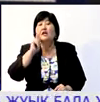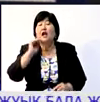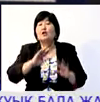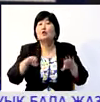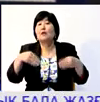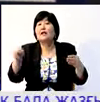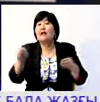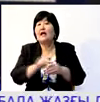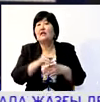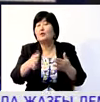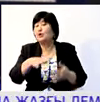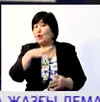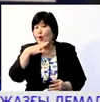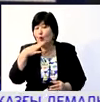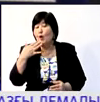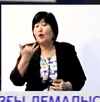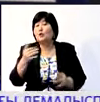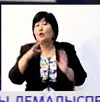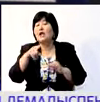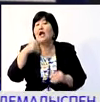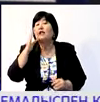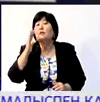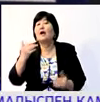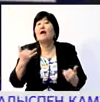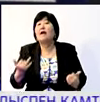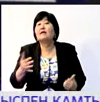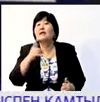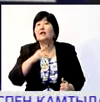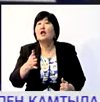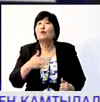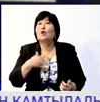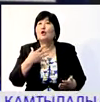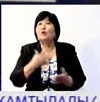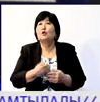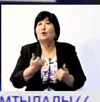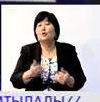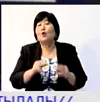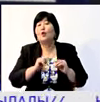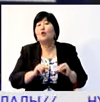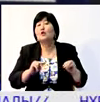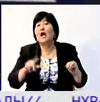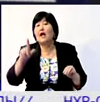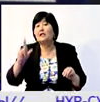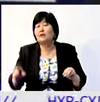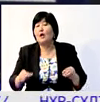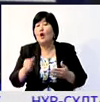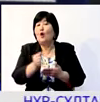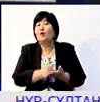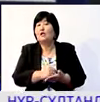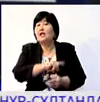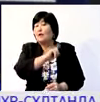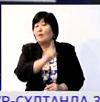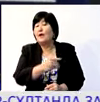берер тәлім тәрбиесі көп. Соның ішінде айтар болса, қазіргі кездегі мен өзім сол ұстазымыздың ұстанымы мықты дейді,